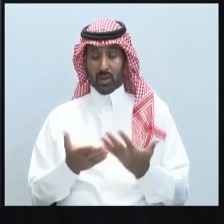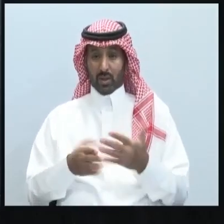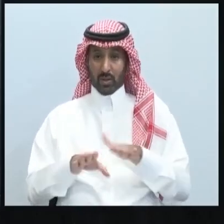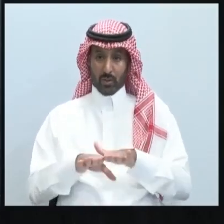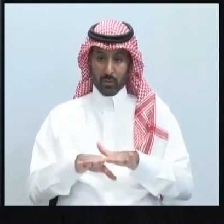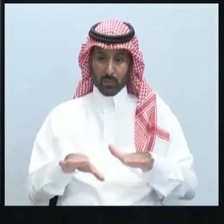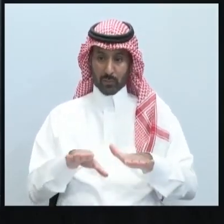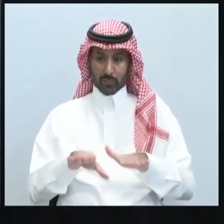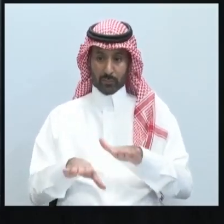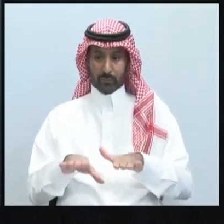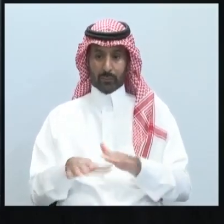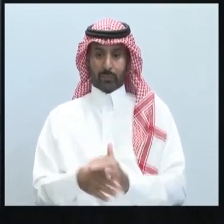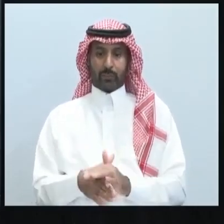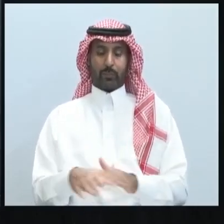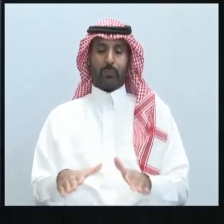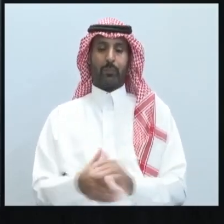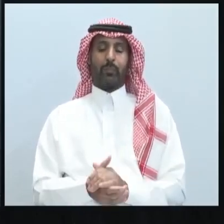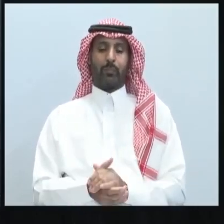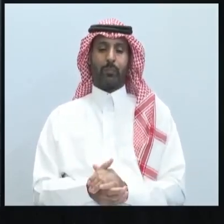حسب مبدا مين مبدا